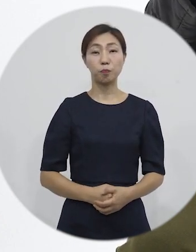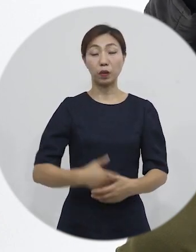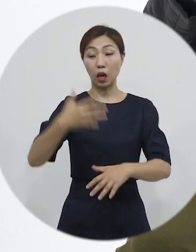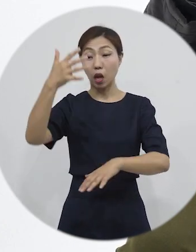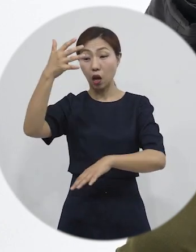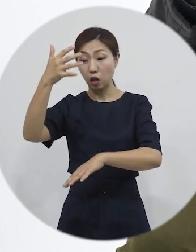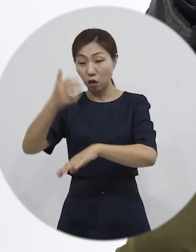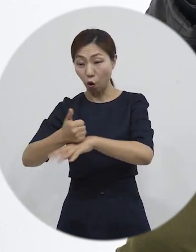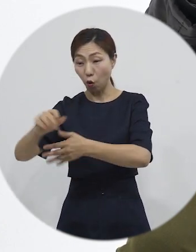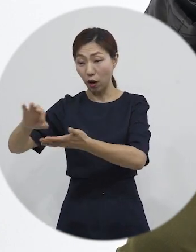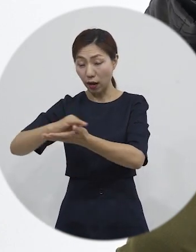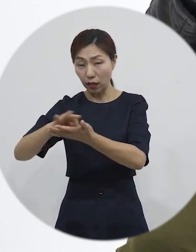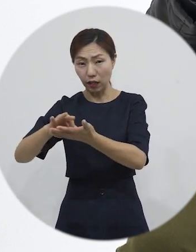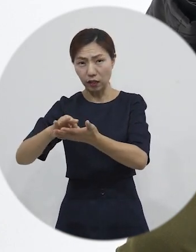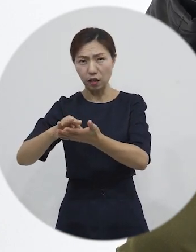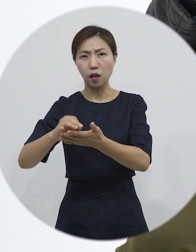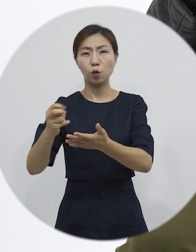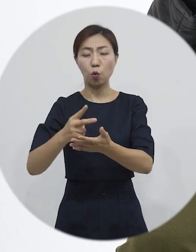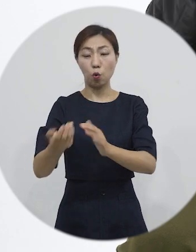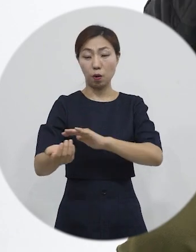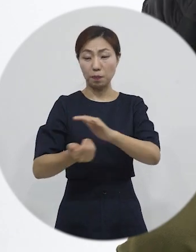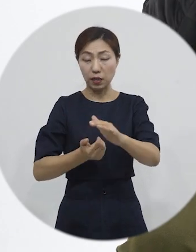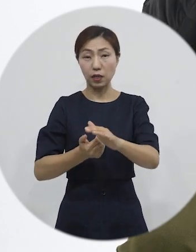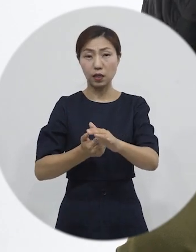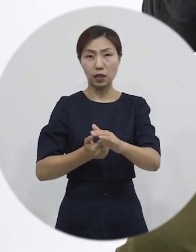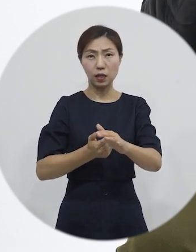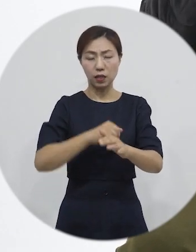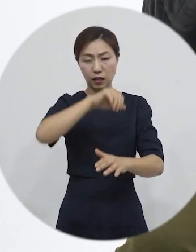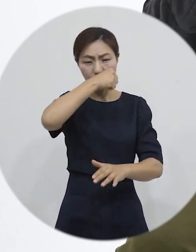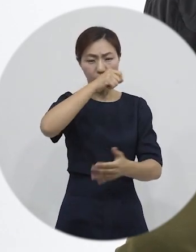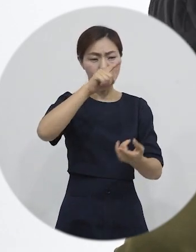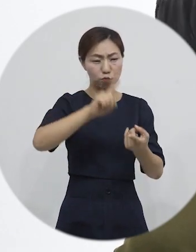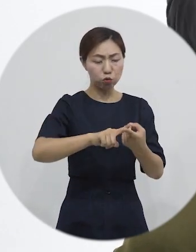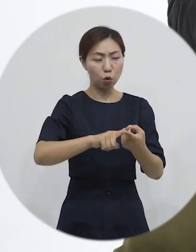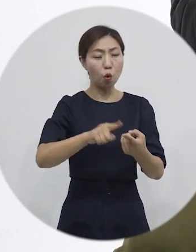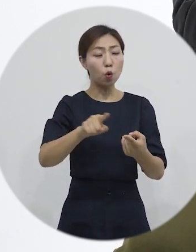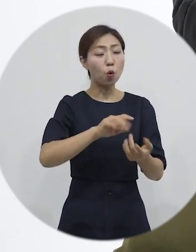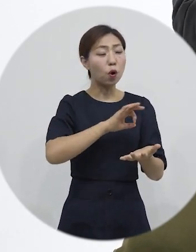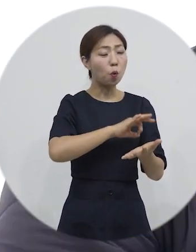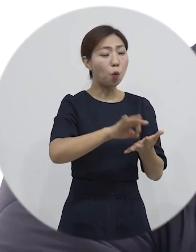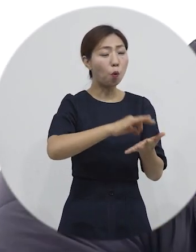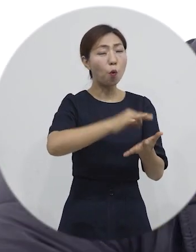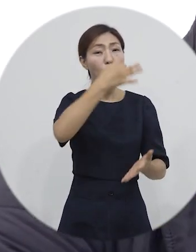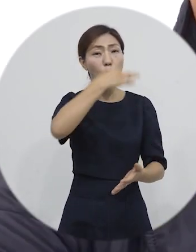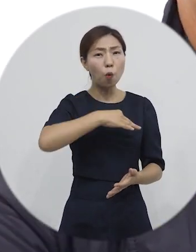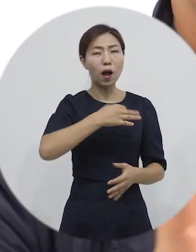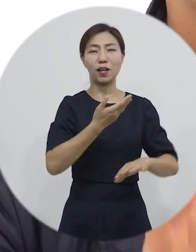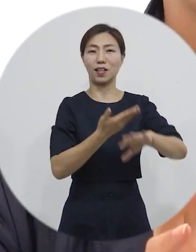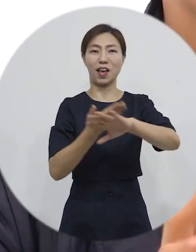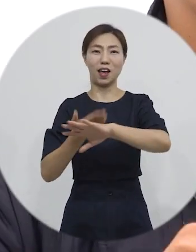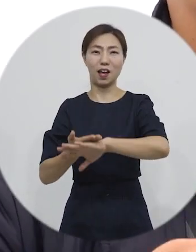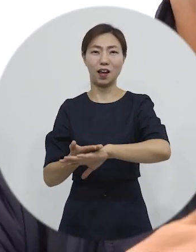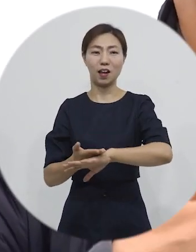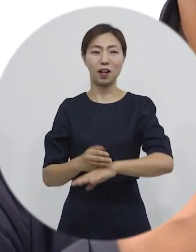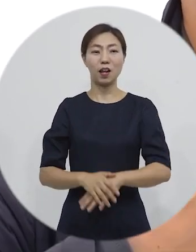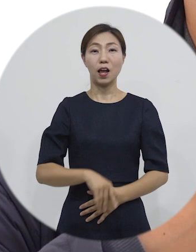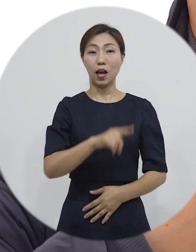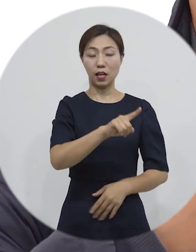그것을 보는 대상이 다르죠. 그리고 그걸 통해서 미치고 싶은 영향의 대상도 다릅니다. 그러니까